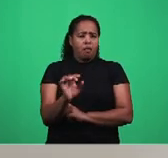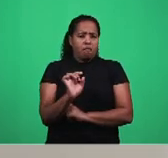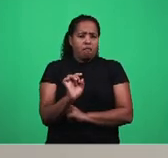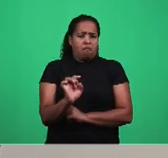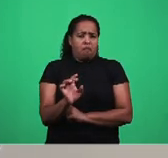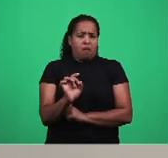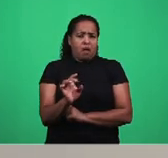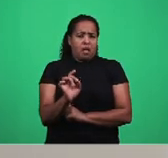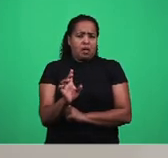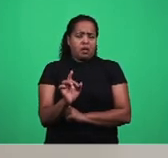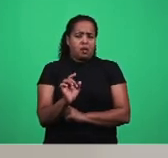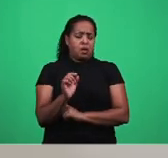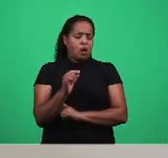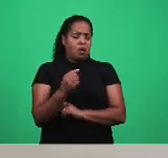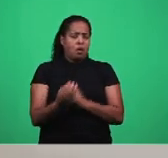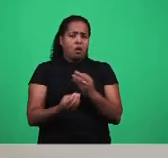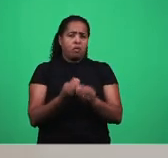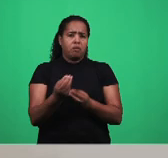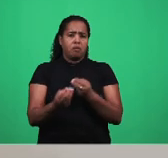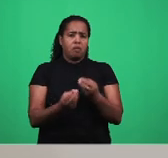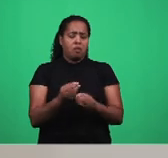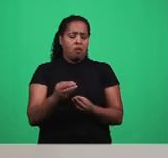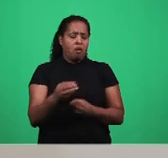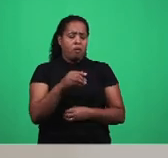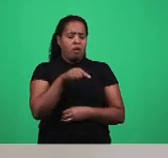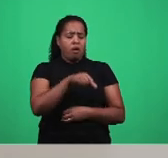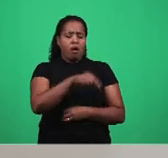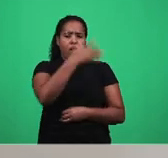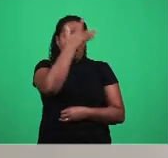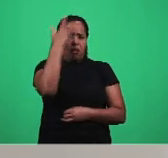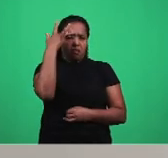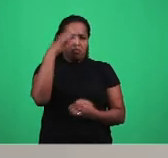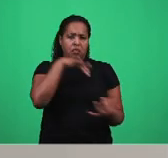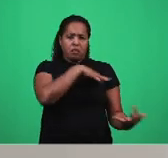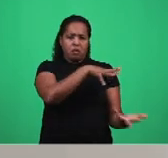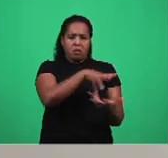avec le monde qui ne croit pas.